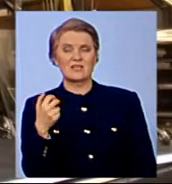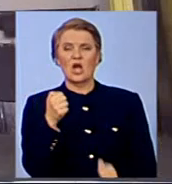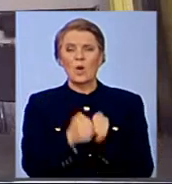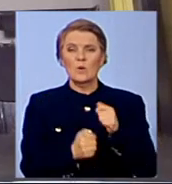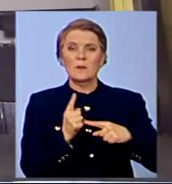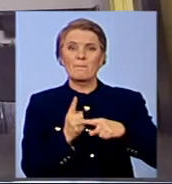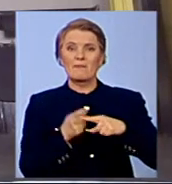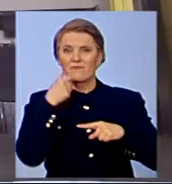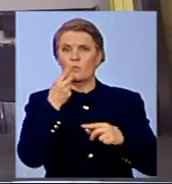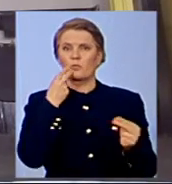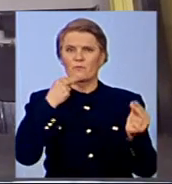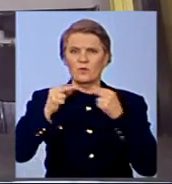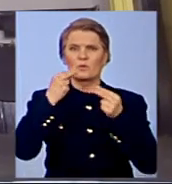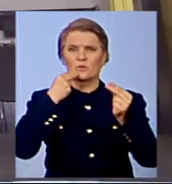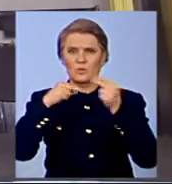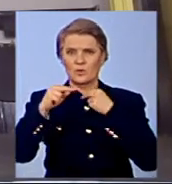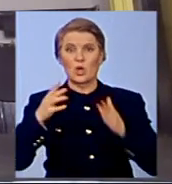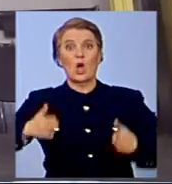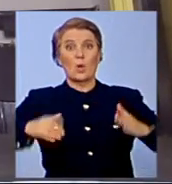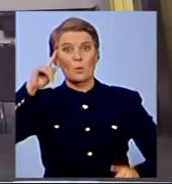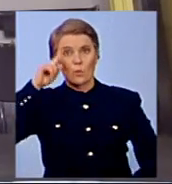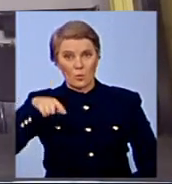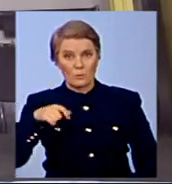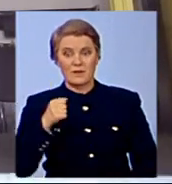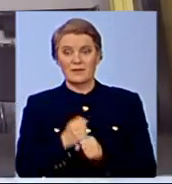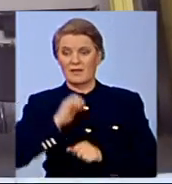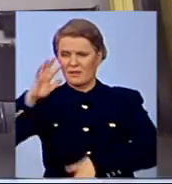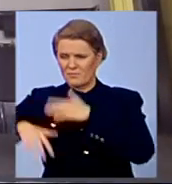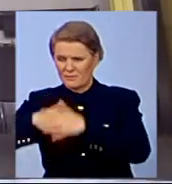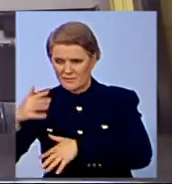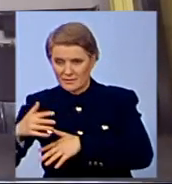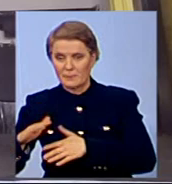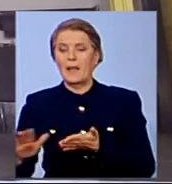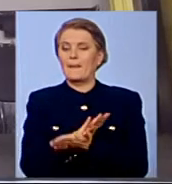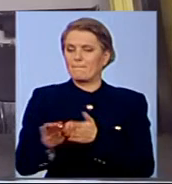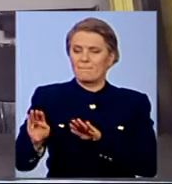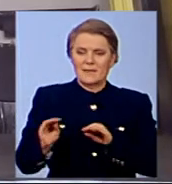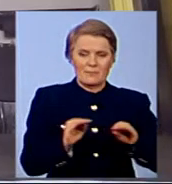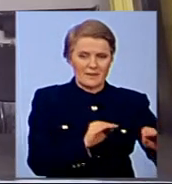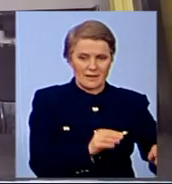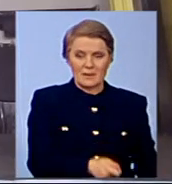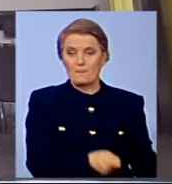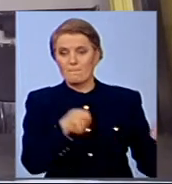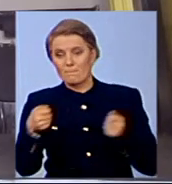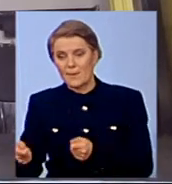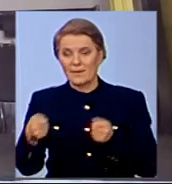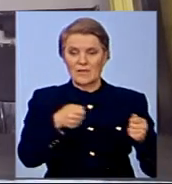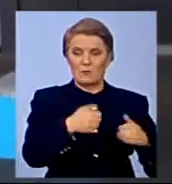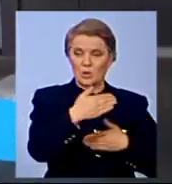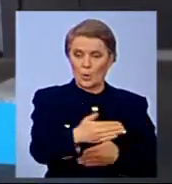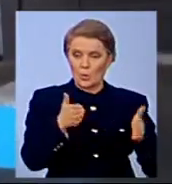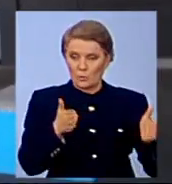її вдосконалюють. Робот вміє влаштовувати гармидер, прибирати, перетягувати коробки і робити сальто.